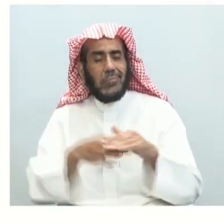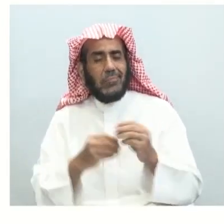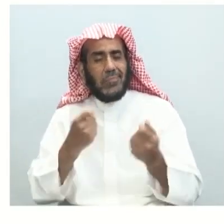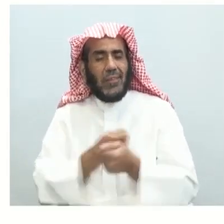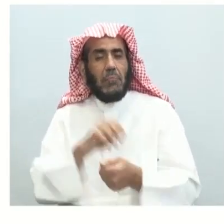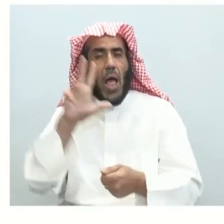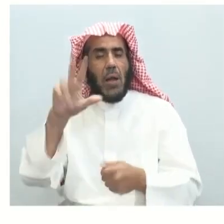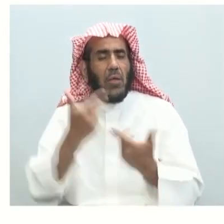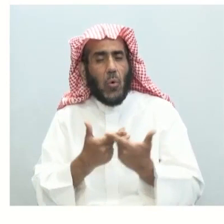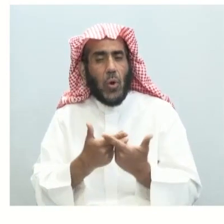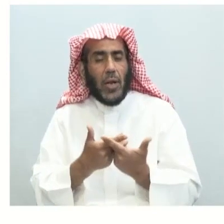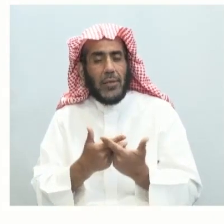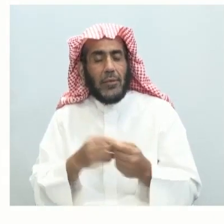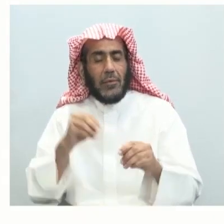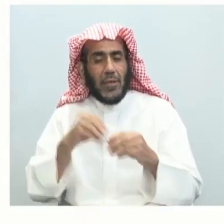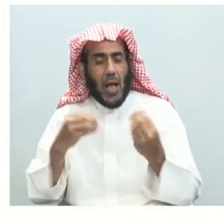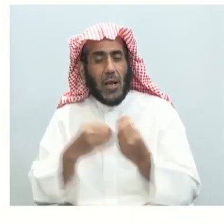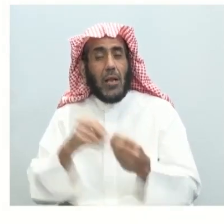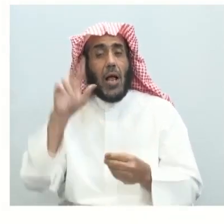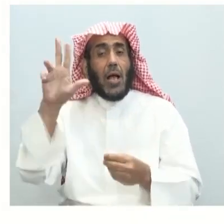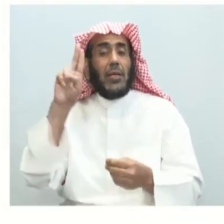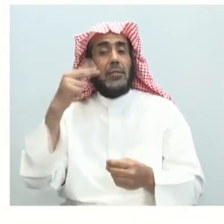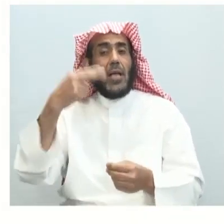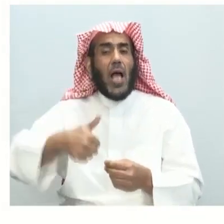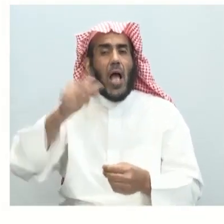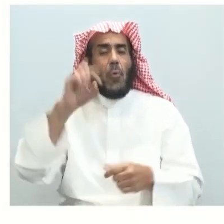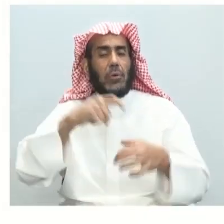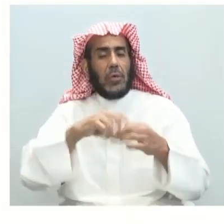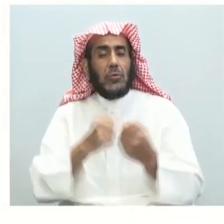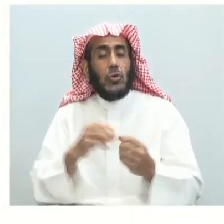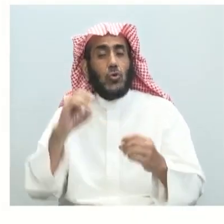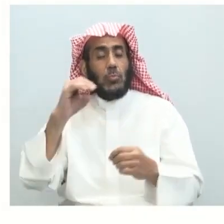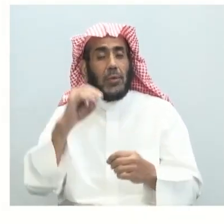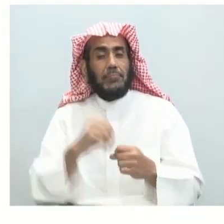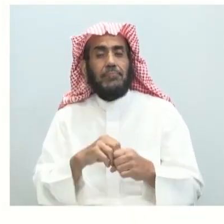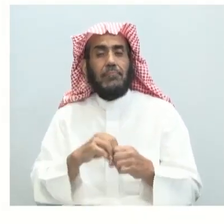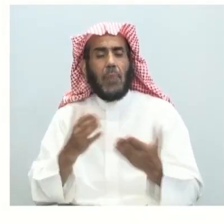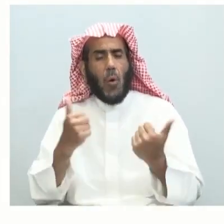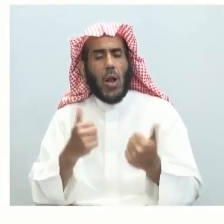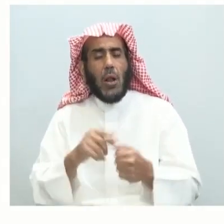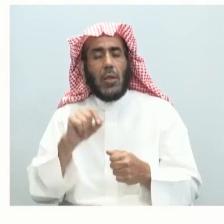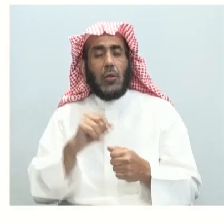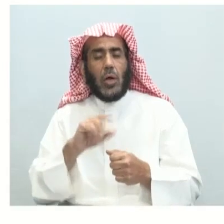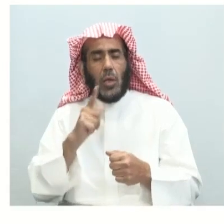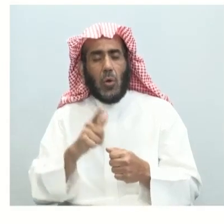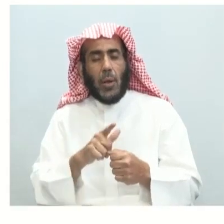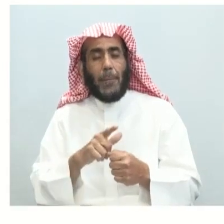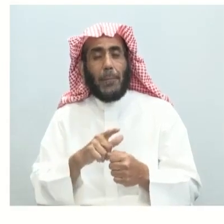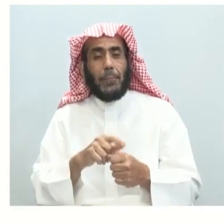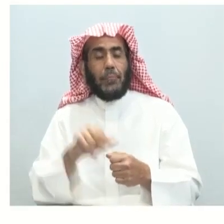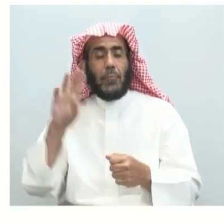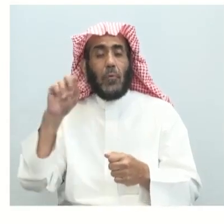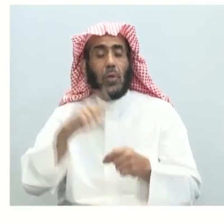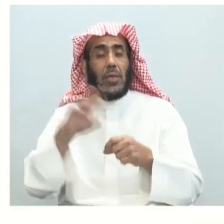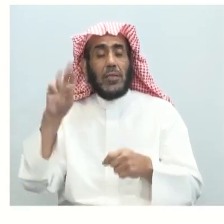بتعريفها بال احسنتم التعاون الجمله ممتاز قد نقول ماذا